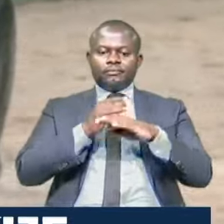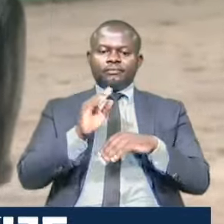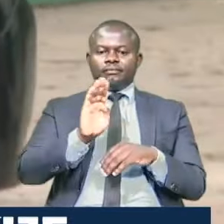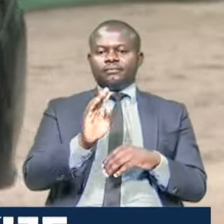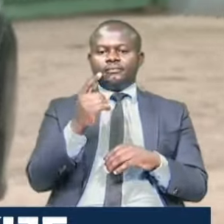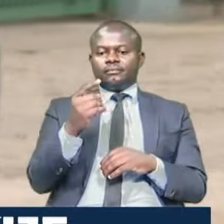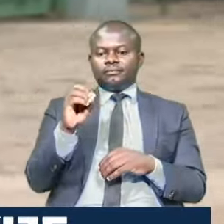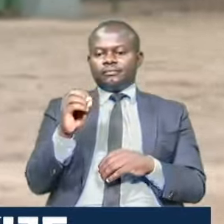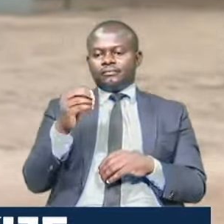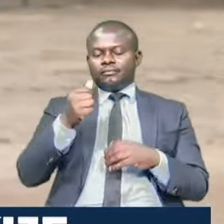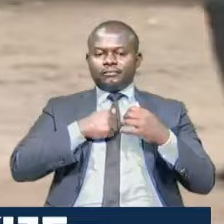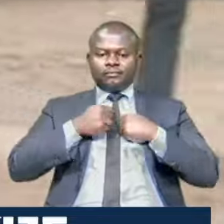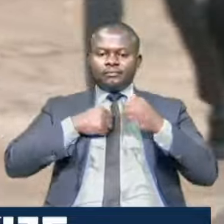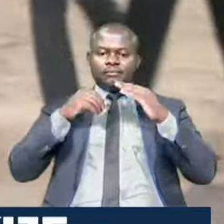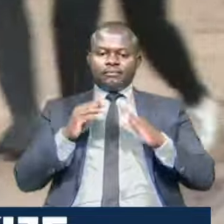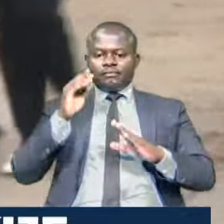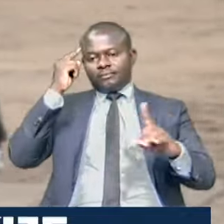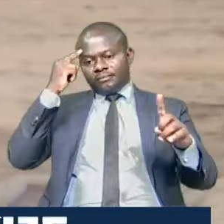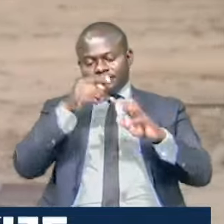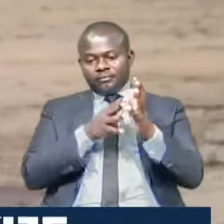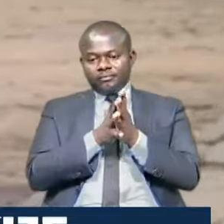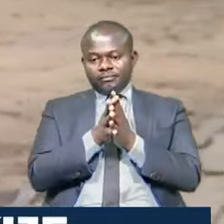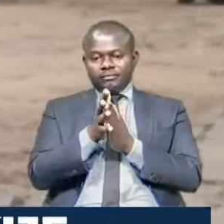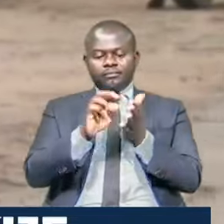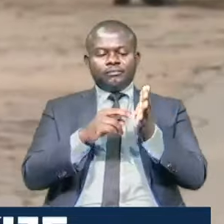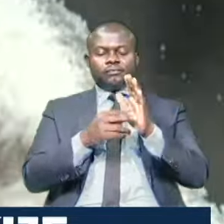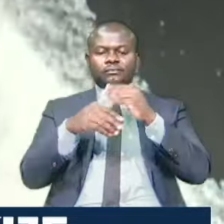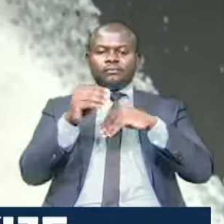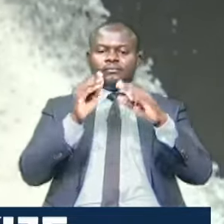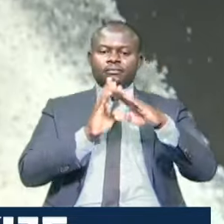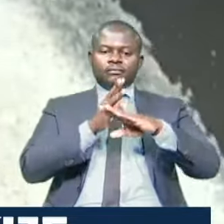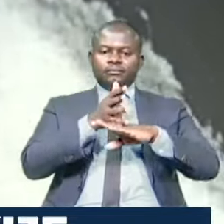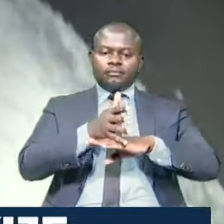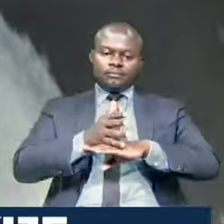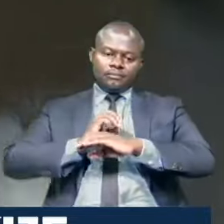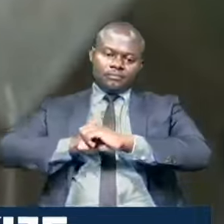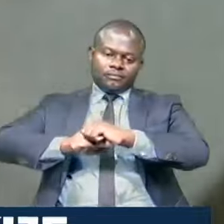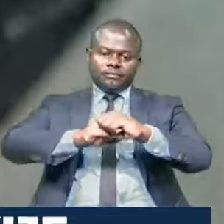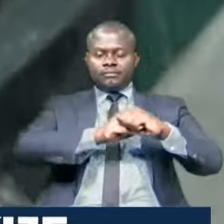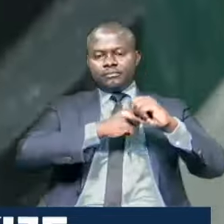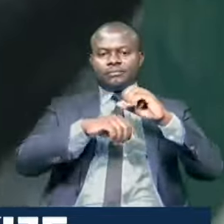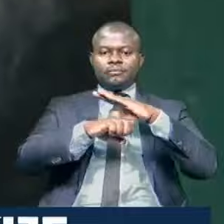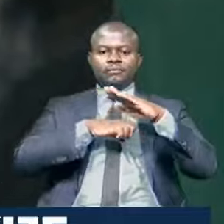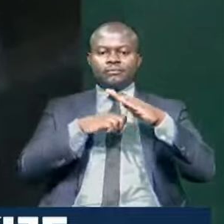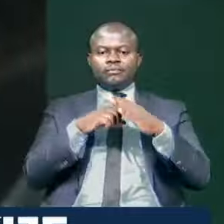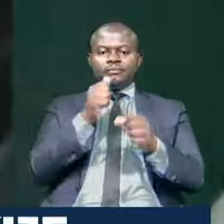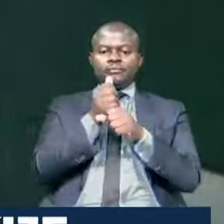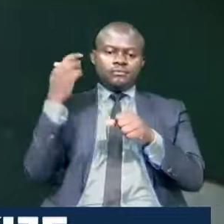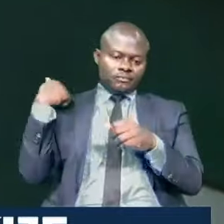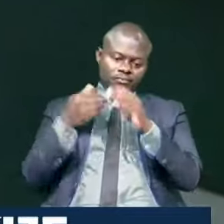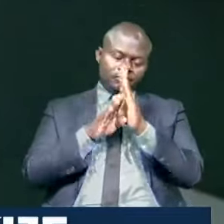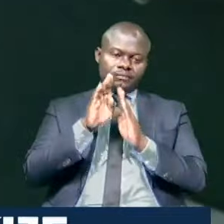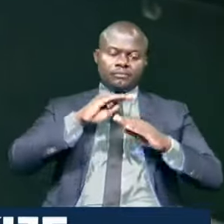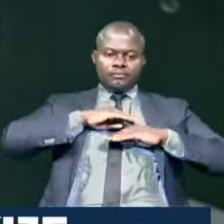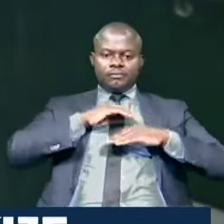miliyari ijana z'amafaranga y'u Rwanda agamije gushorwa mishinga y'ubucuruzi burengera ibidukikije. Umukozi ushinzwe iterambere no kwihaza ku mafaranga